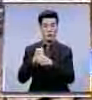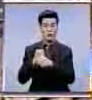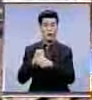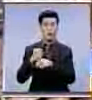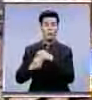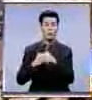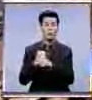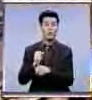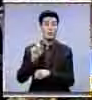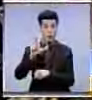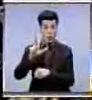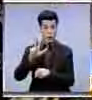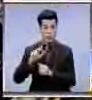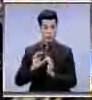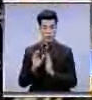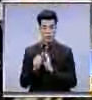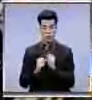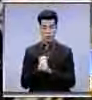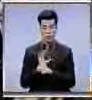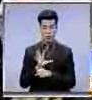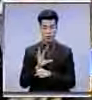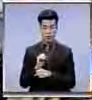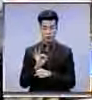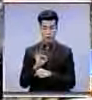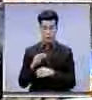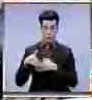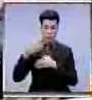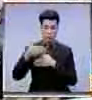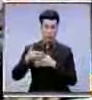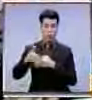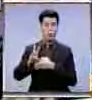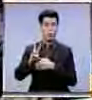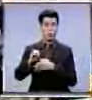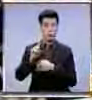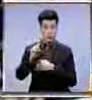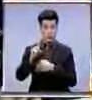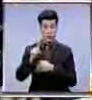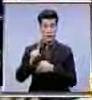2561ให้52ชุมชนริมคลองจำนวน 7,081 ครัวเรือนในกรุ